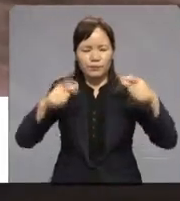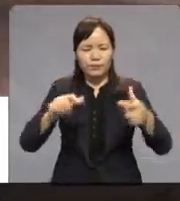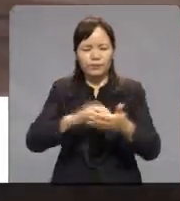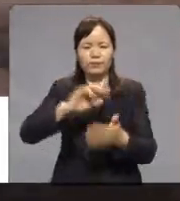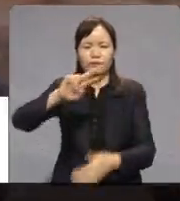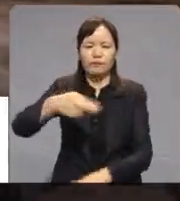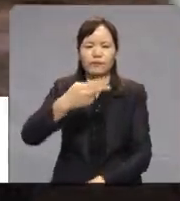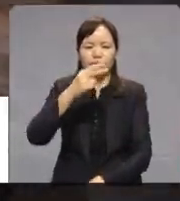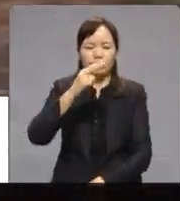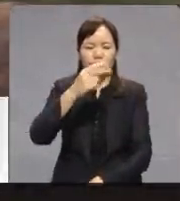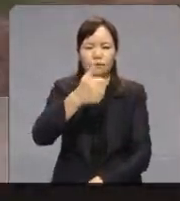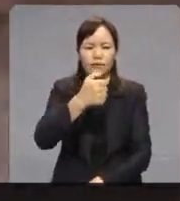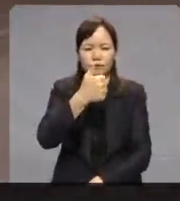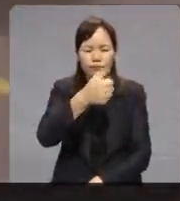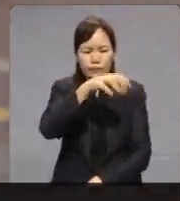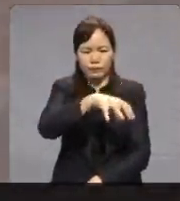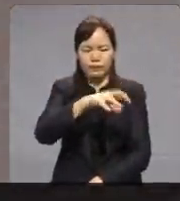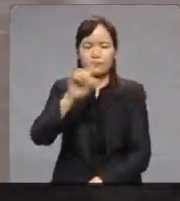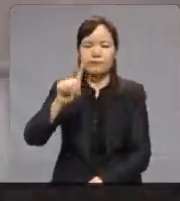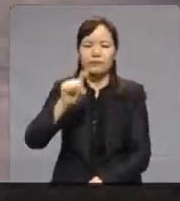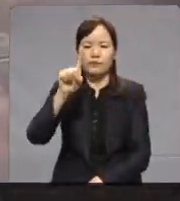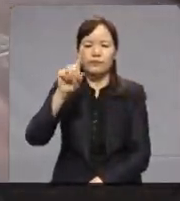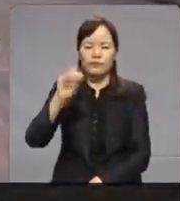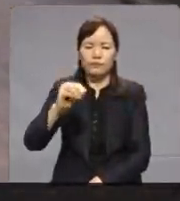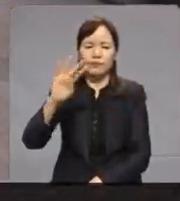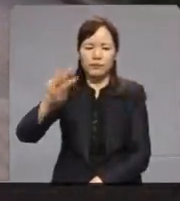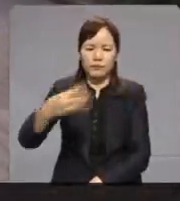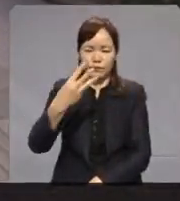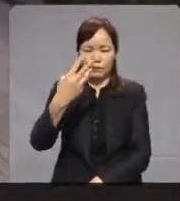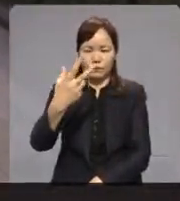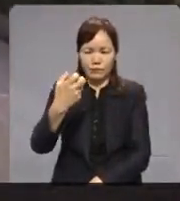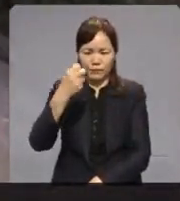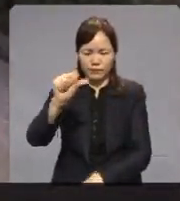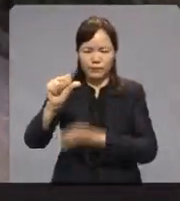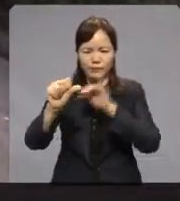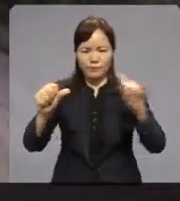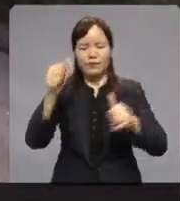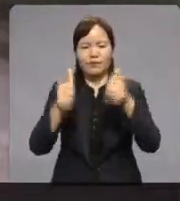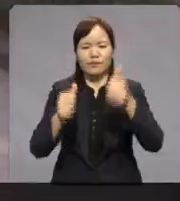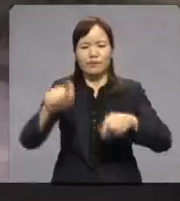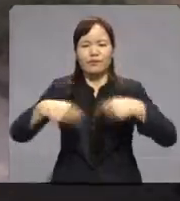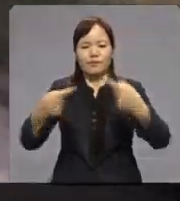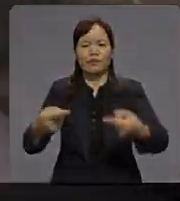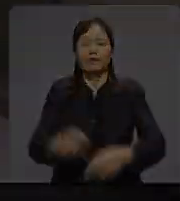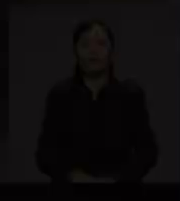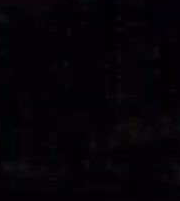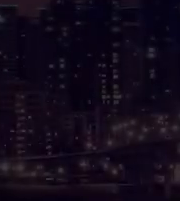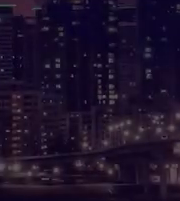255개 시험장에서 11만 375명이 수능 시험을 보게 됩니다.